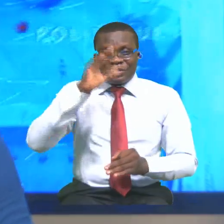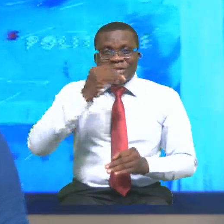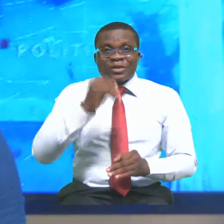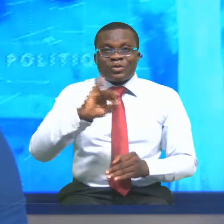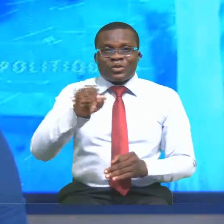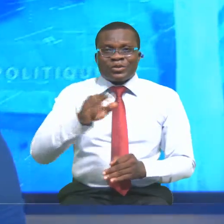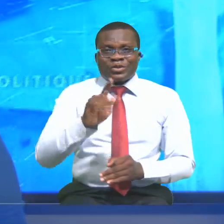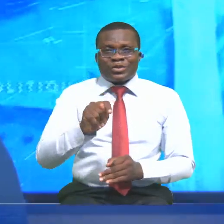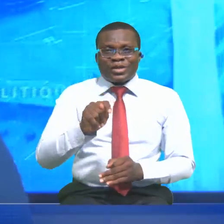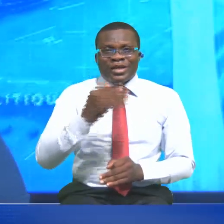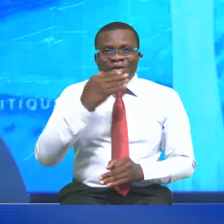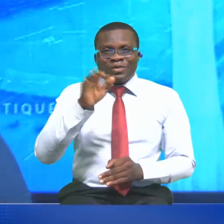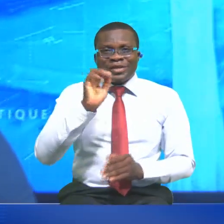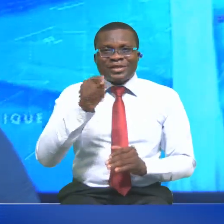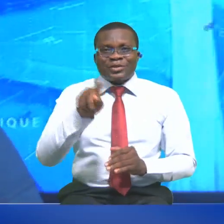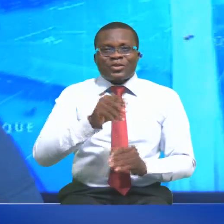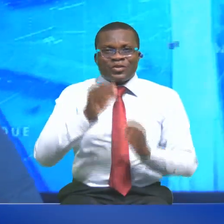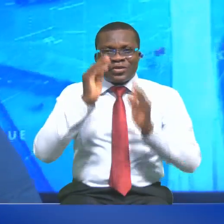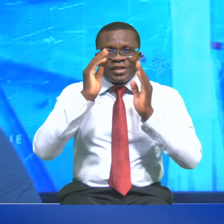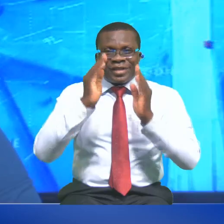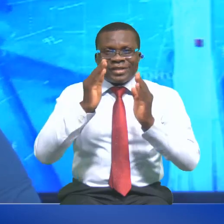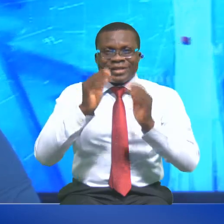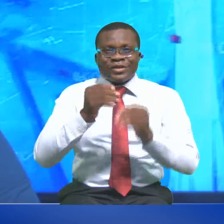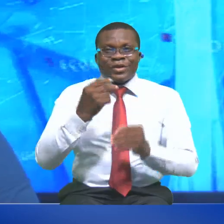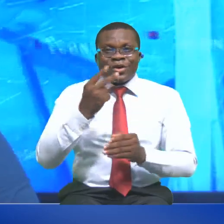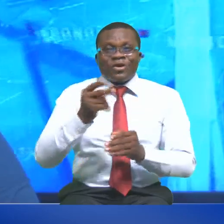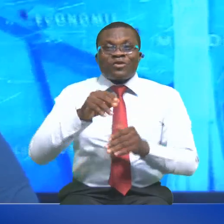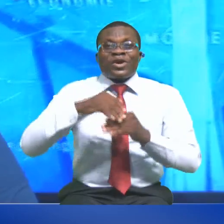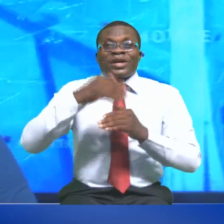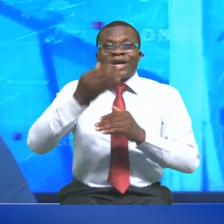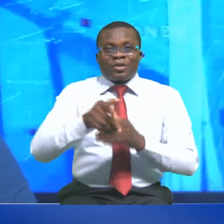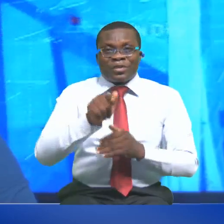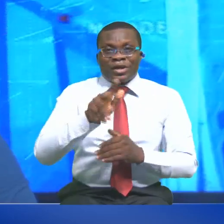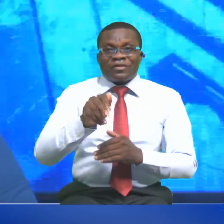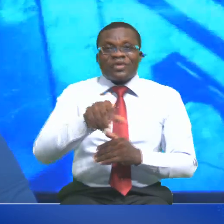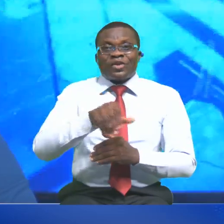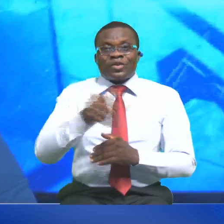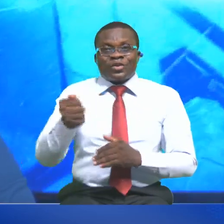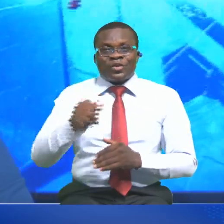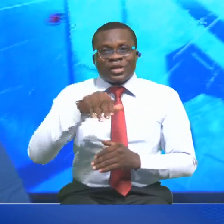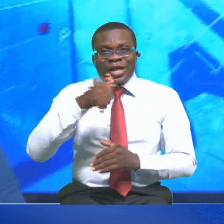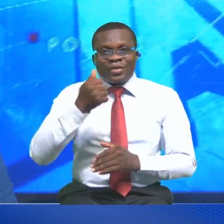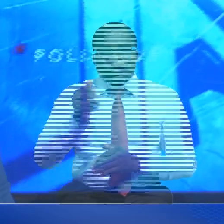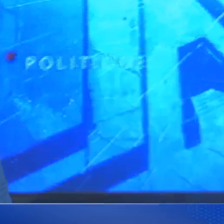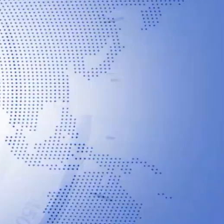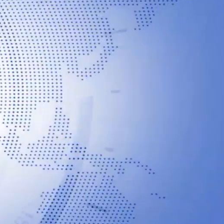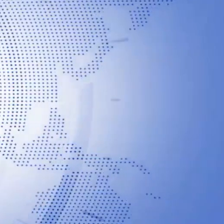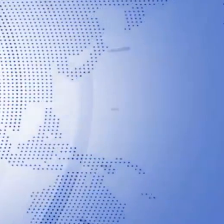journal. Merci pour votre attention. Retrouvez à 23h30 Estelle Pazou pour le JT Soir.